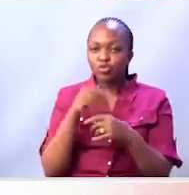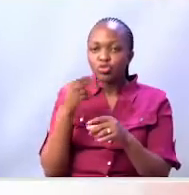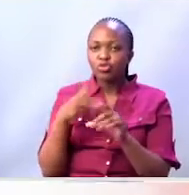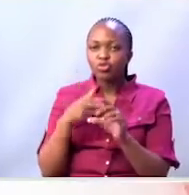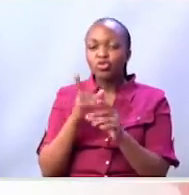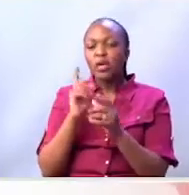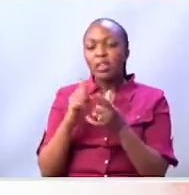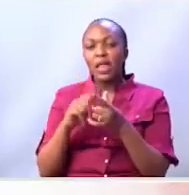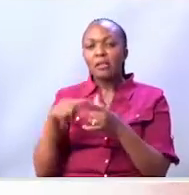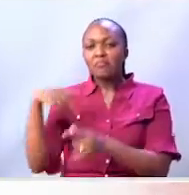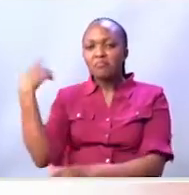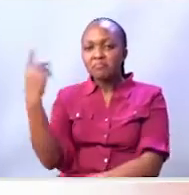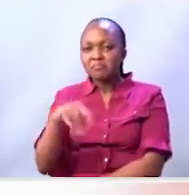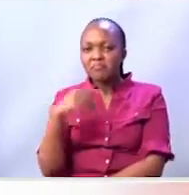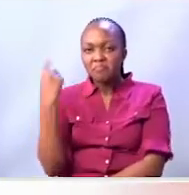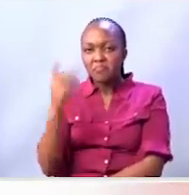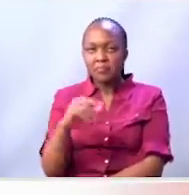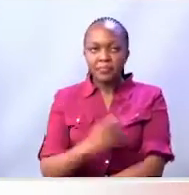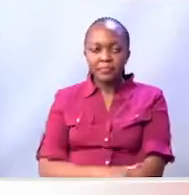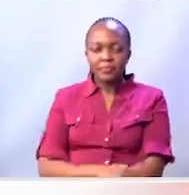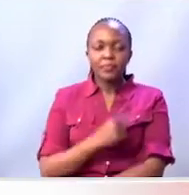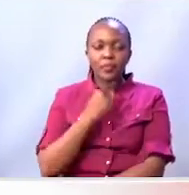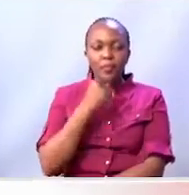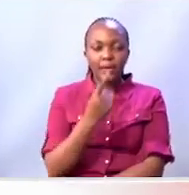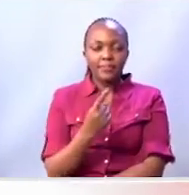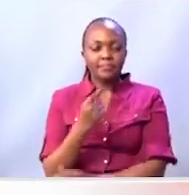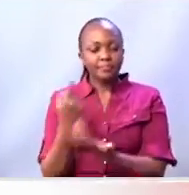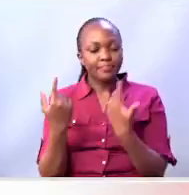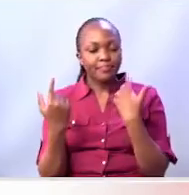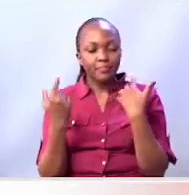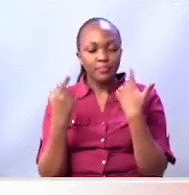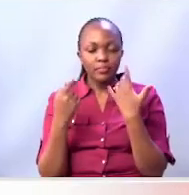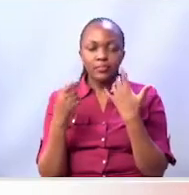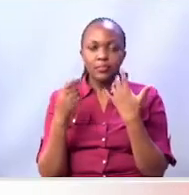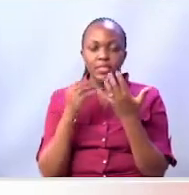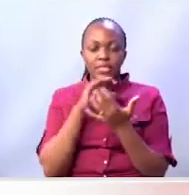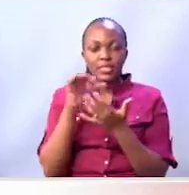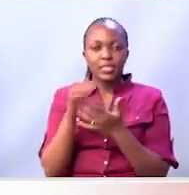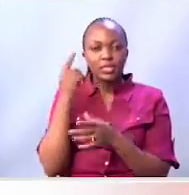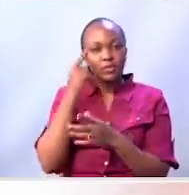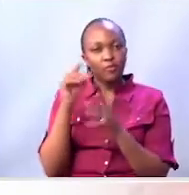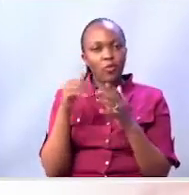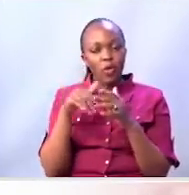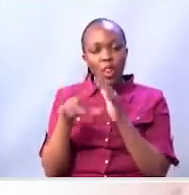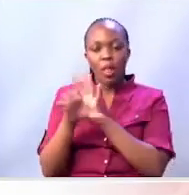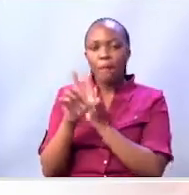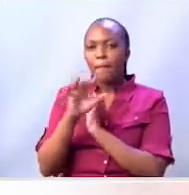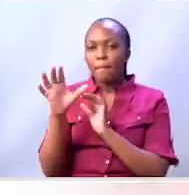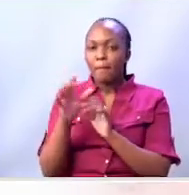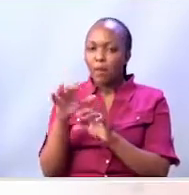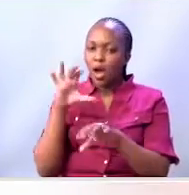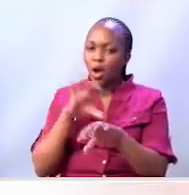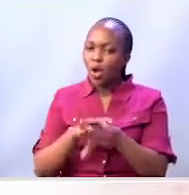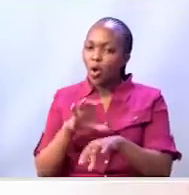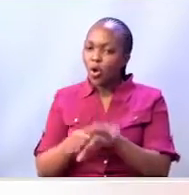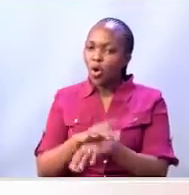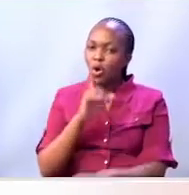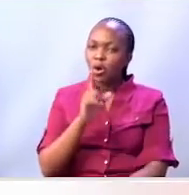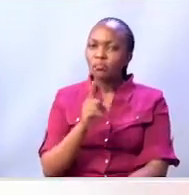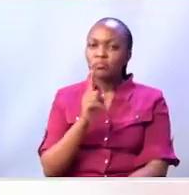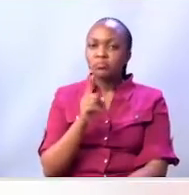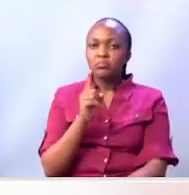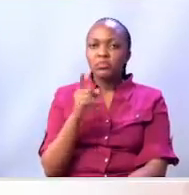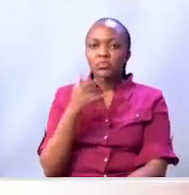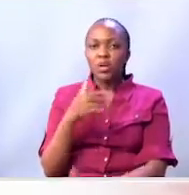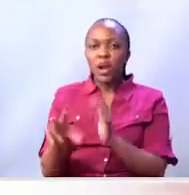wa shemeki yako amerudi kwa nyumba amepata wamevunja mlango wamemuipia simu na ufa na panga